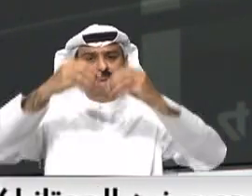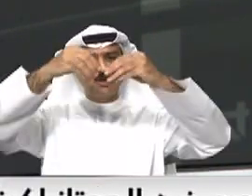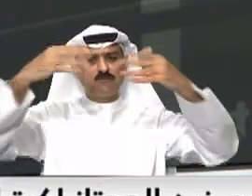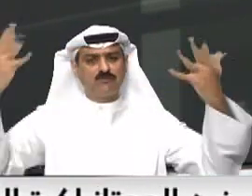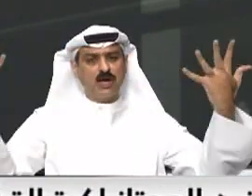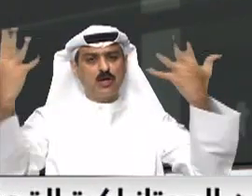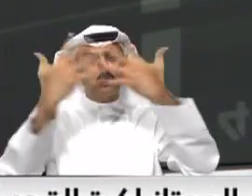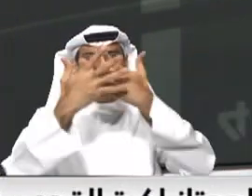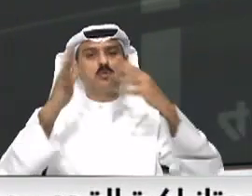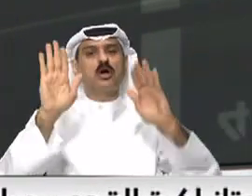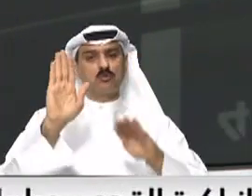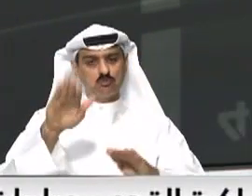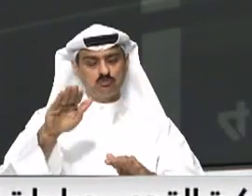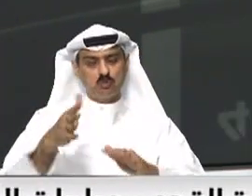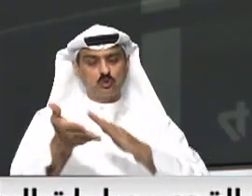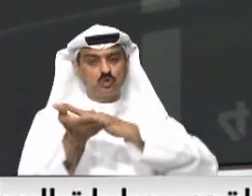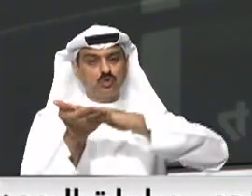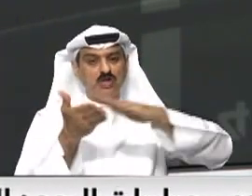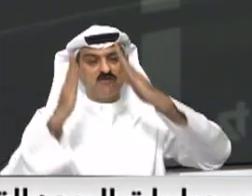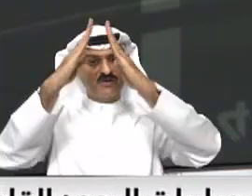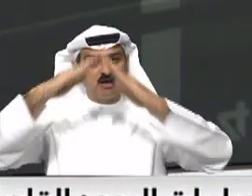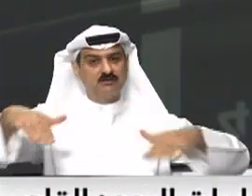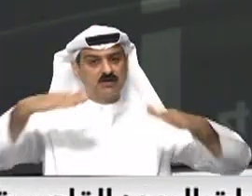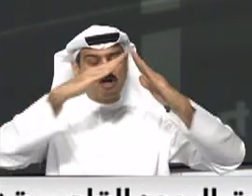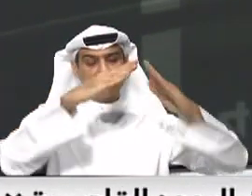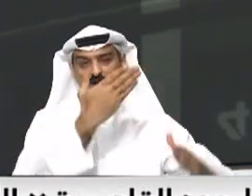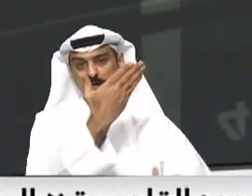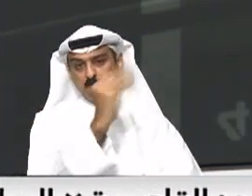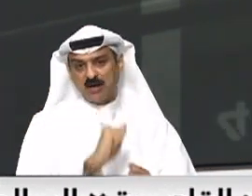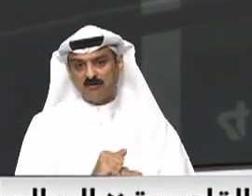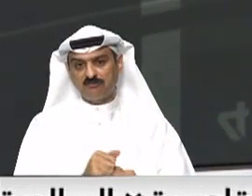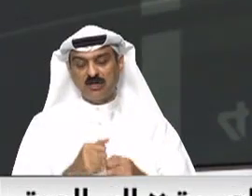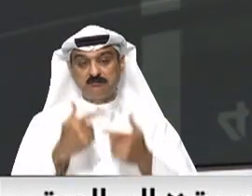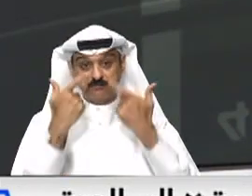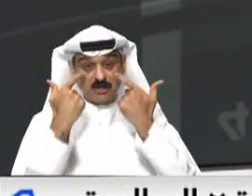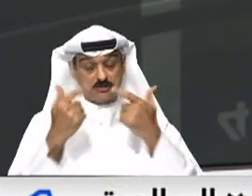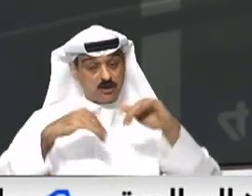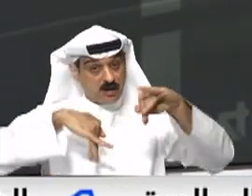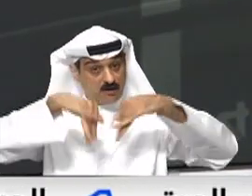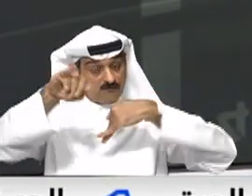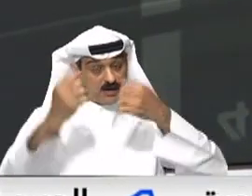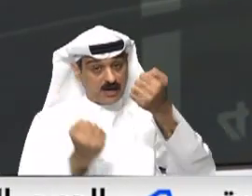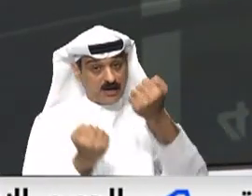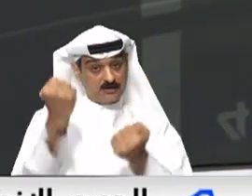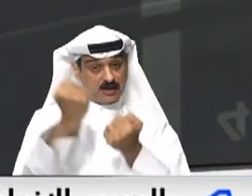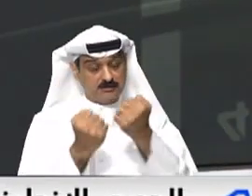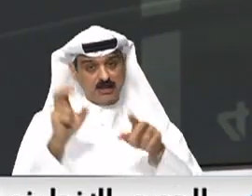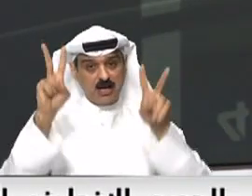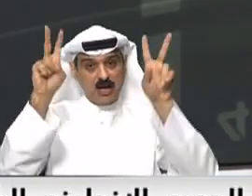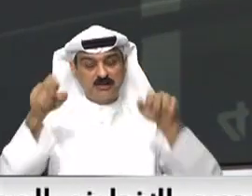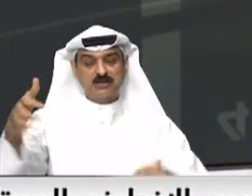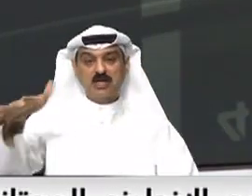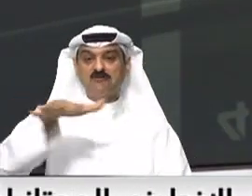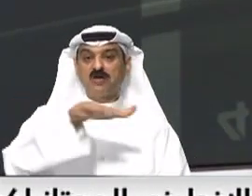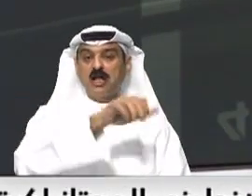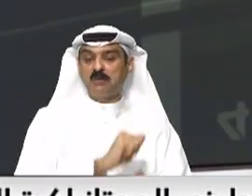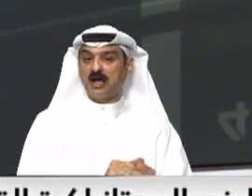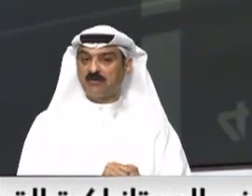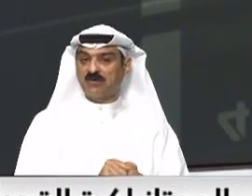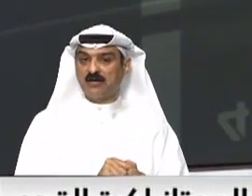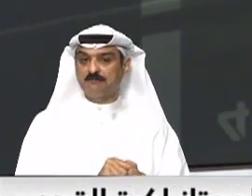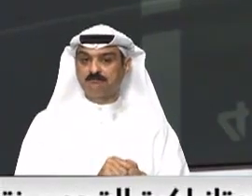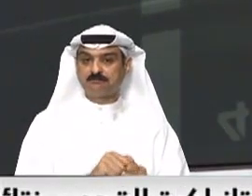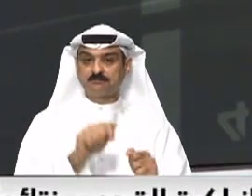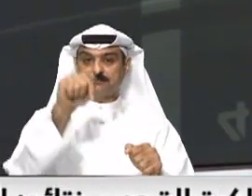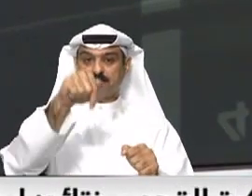خاصه على المناطق المكشوفه اذا ننصح مرت سريعه اخذ الحذر والحيطه وتاجيل اي نشاط بحري درجات الحراره في